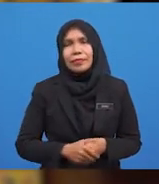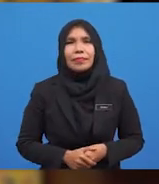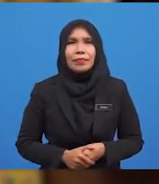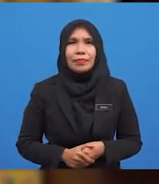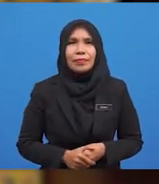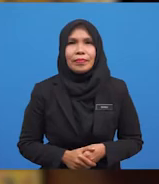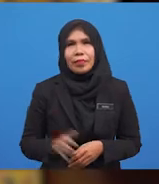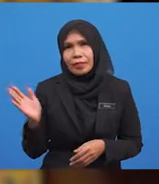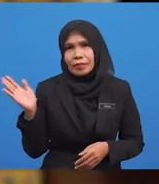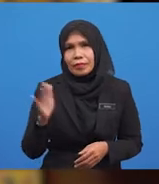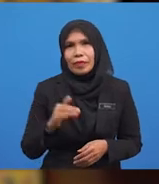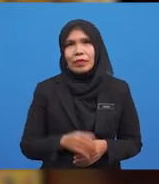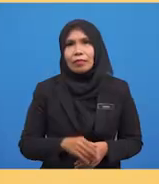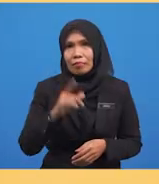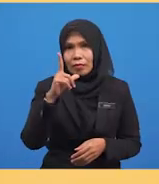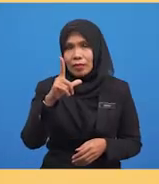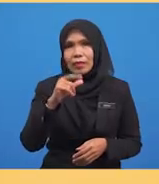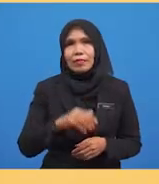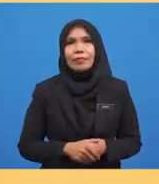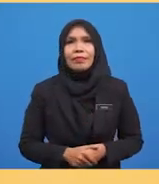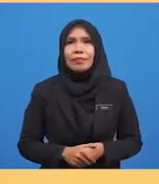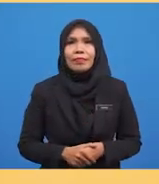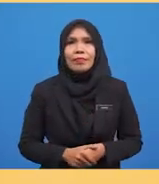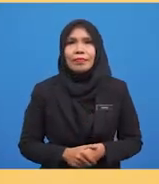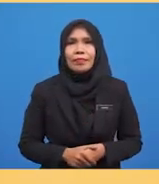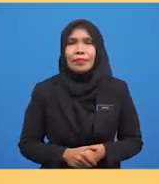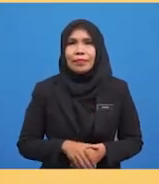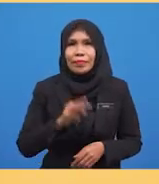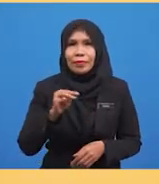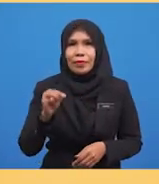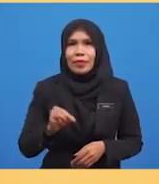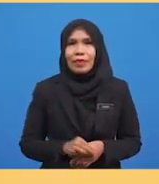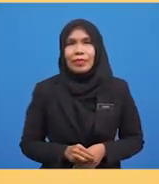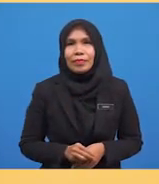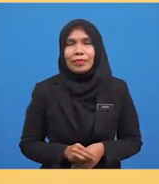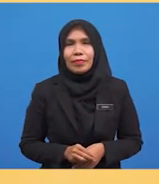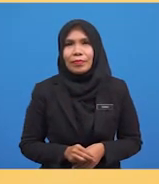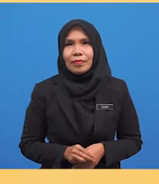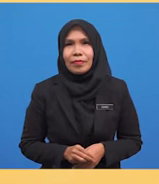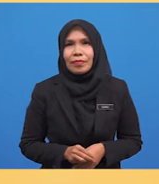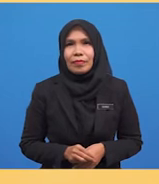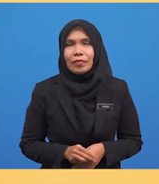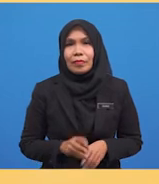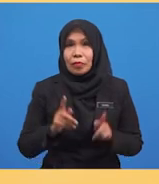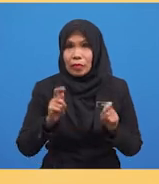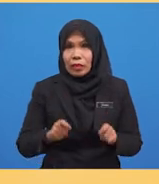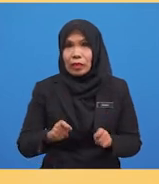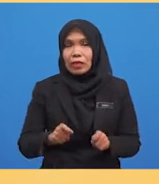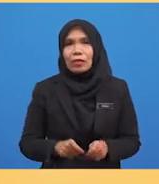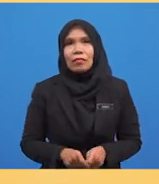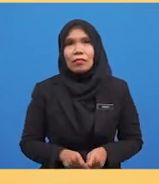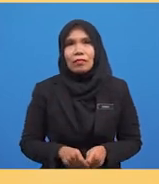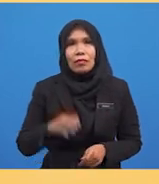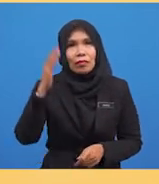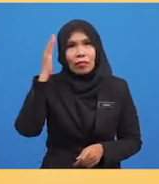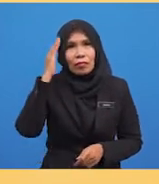ini. Mari lihat paparan ini. Murid dikehendaki mengenal pasti gaya